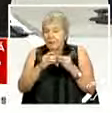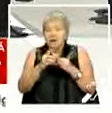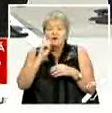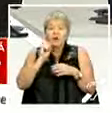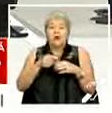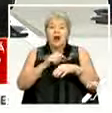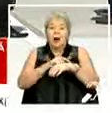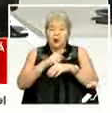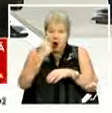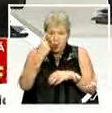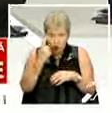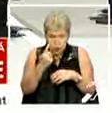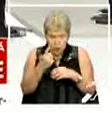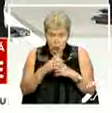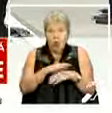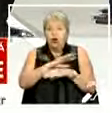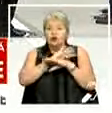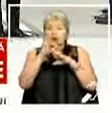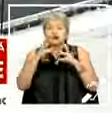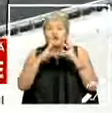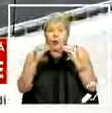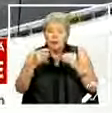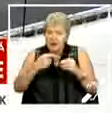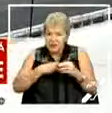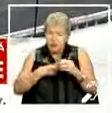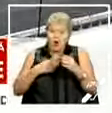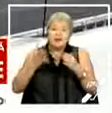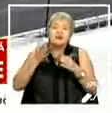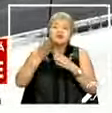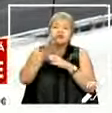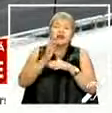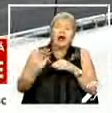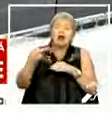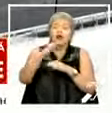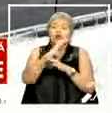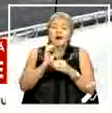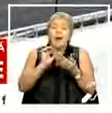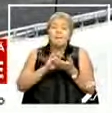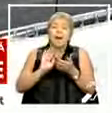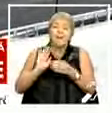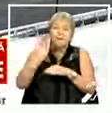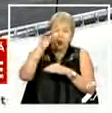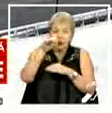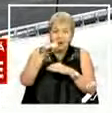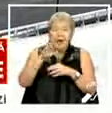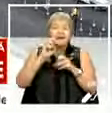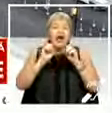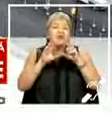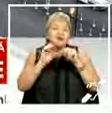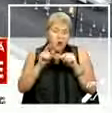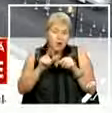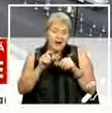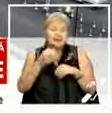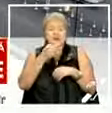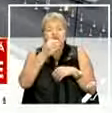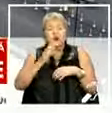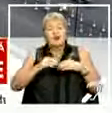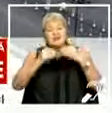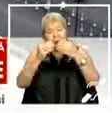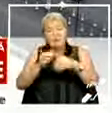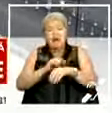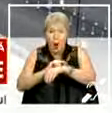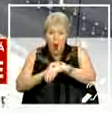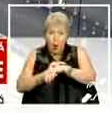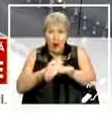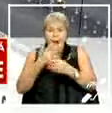ora 13 toți românii să poată traversa Dunărea pe acest pod. Informațiile sunt că se va amâna ora pentru